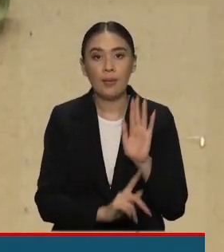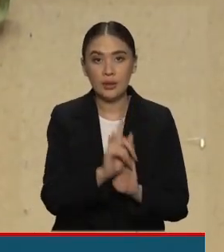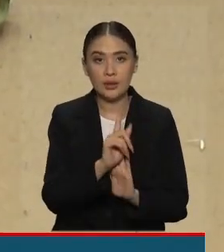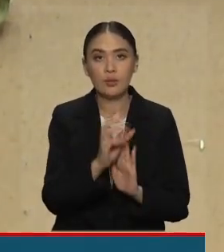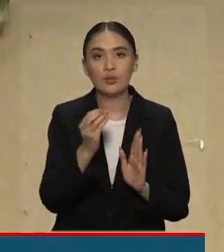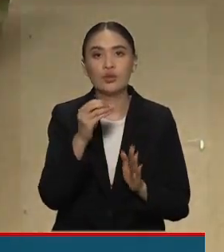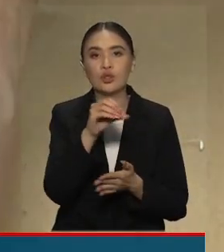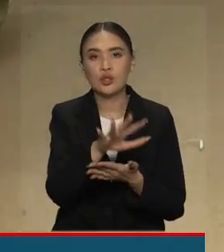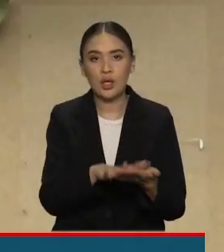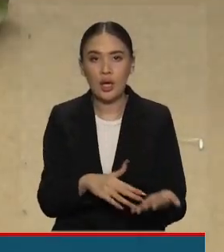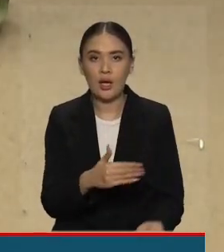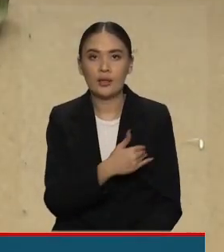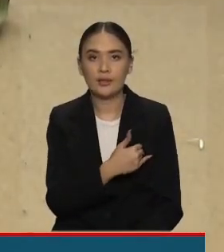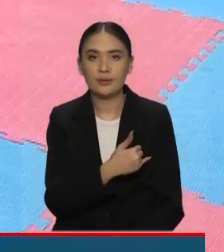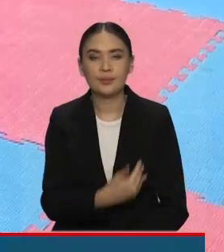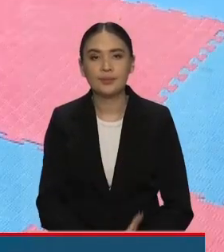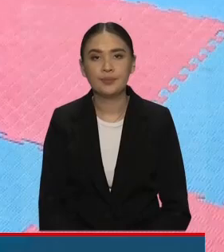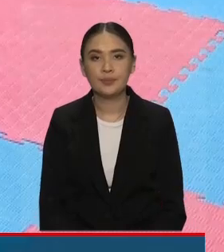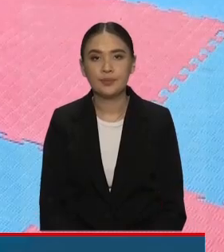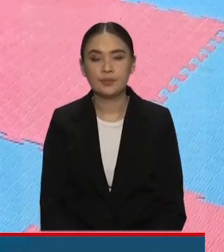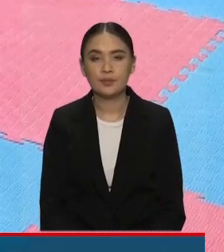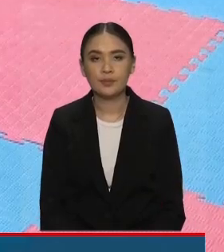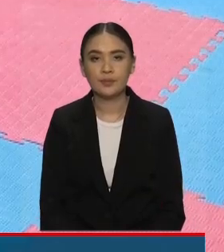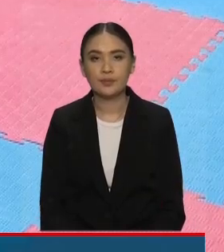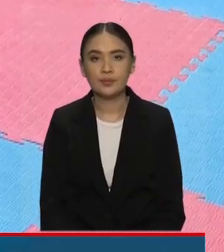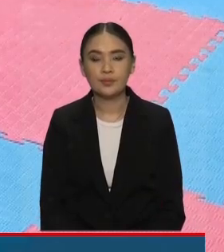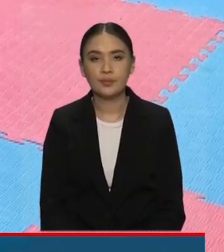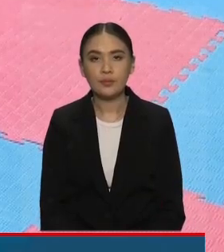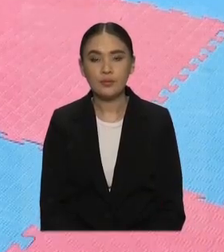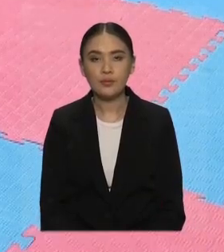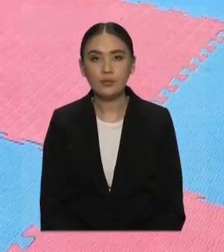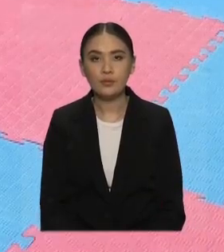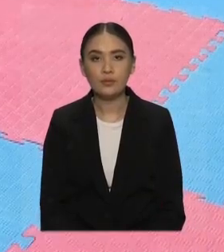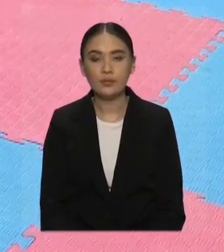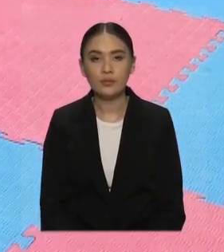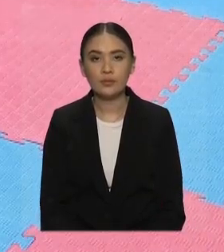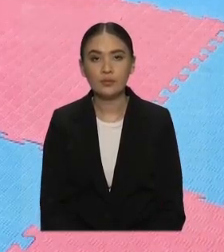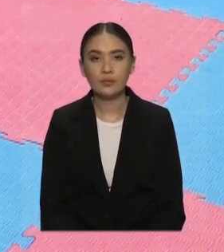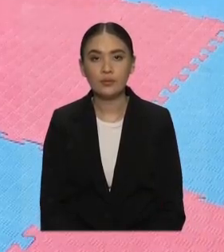ұяларында жалғасын тапса құба құп. Елдес Әбділда, Төрехан Әділбекұлы, Жібек жолы, Қызылорда.